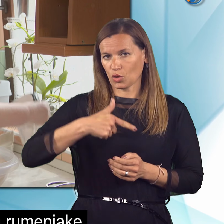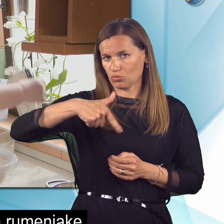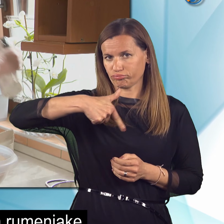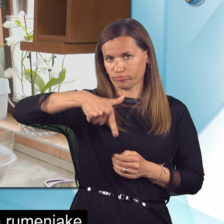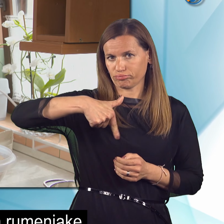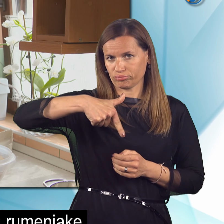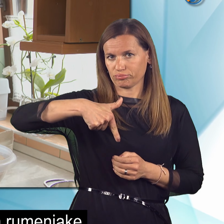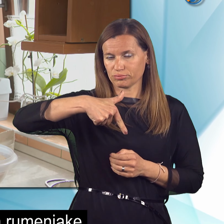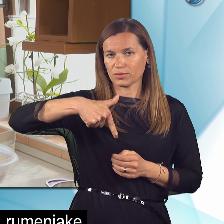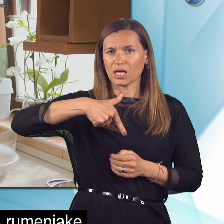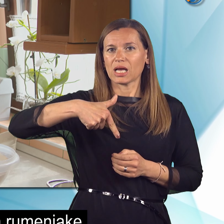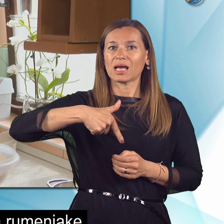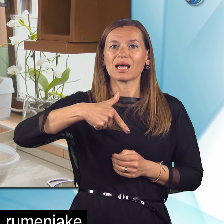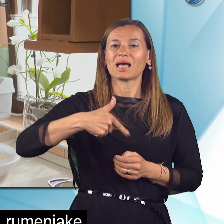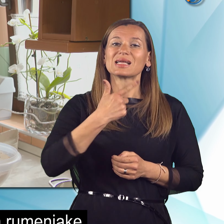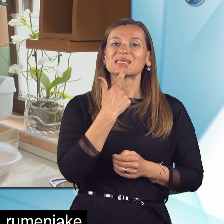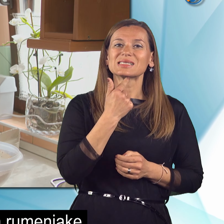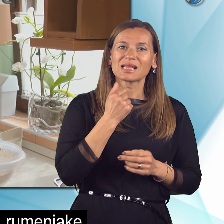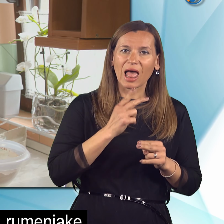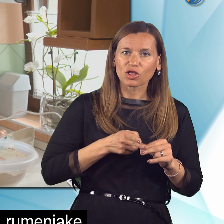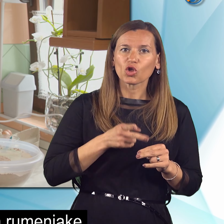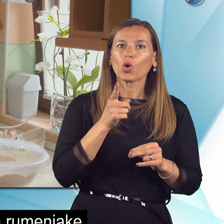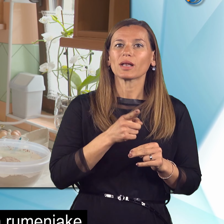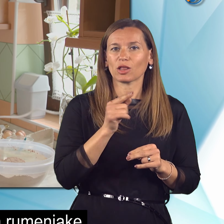Zmiksamo sladkor in rumenjake.